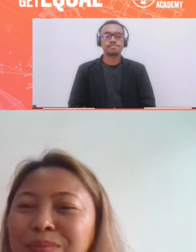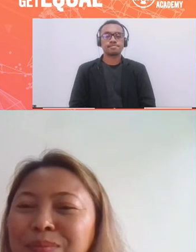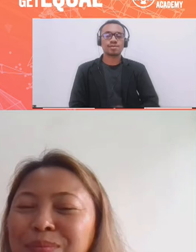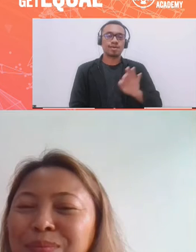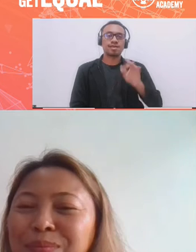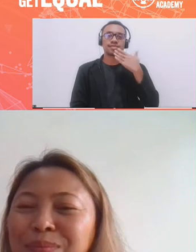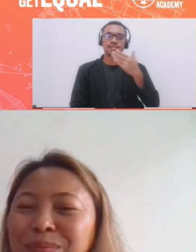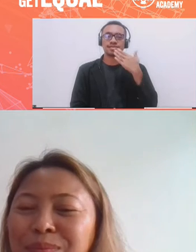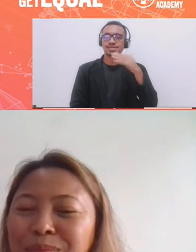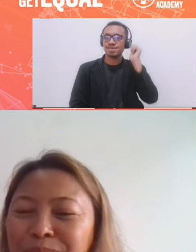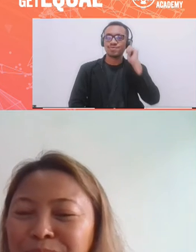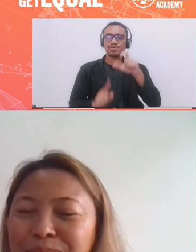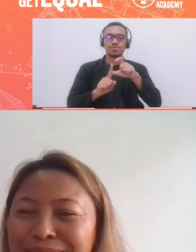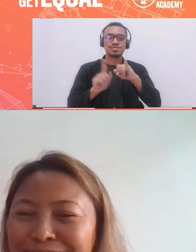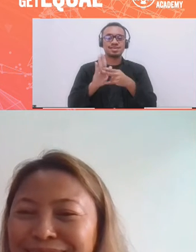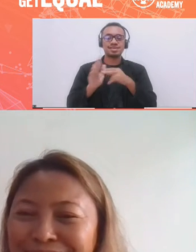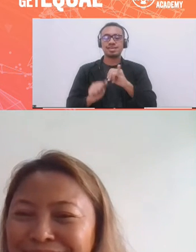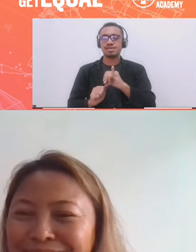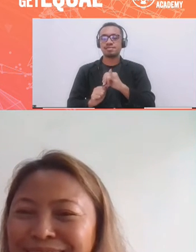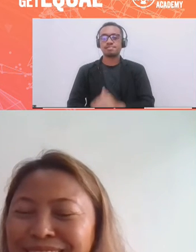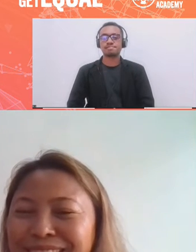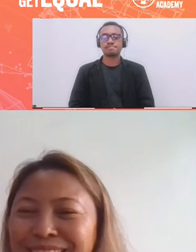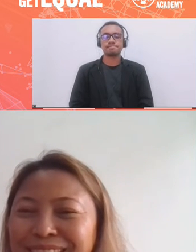Terima kasih, Bu Dini.